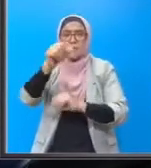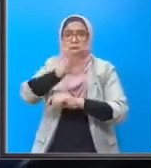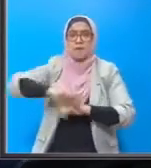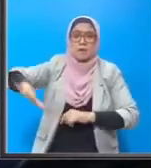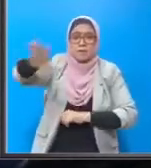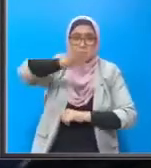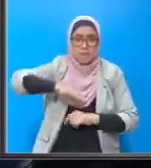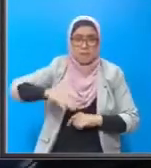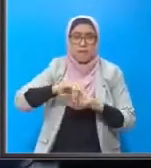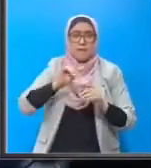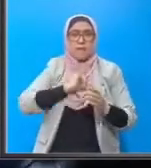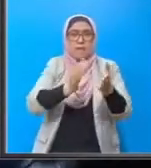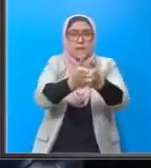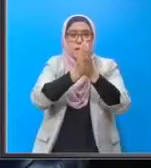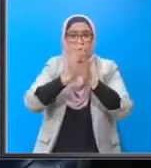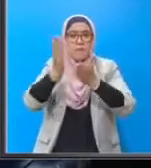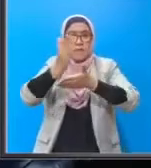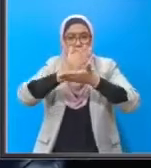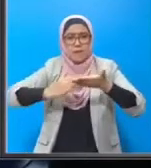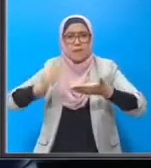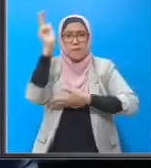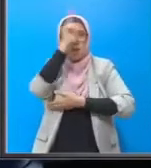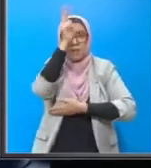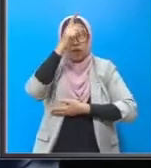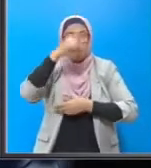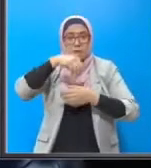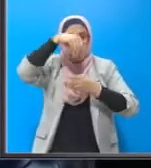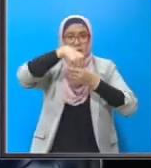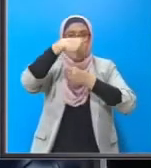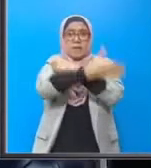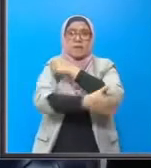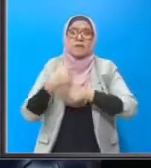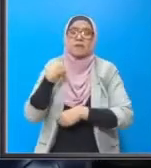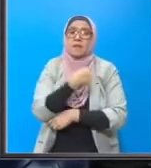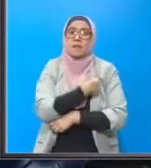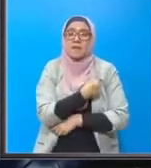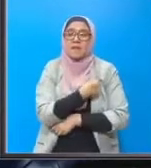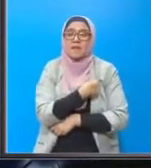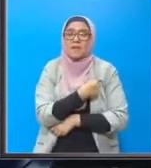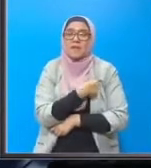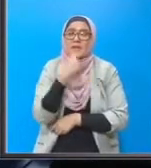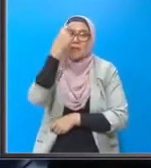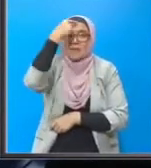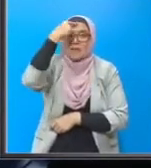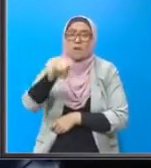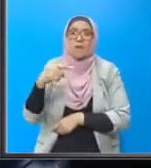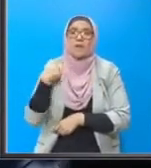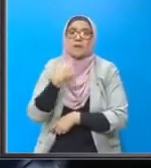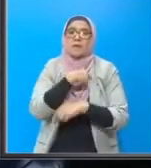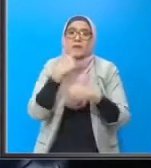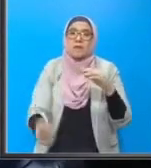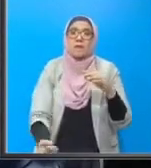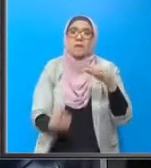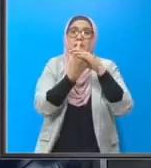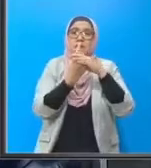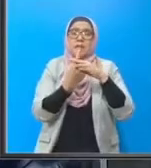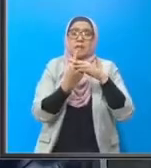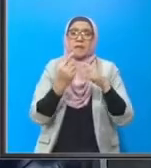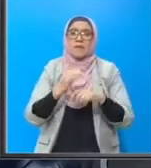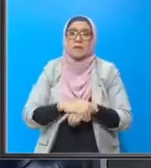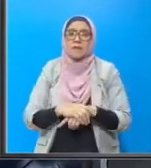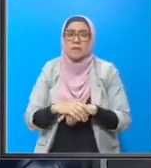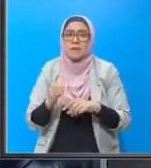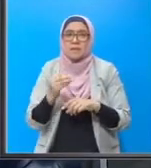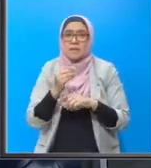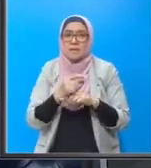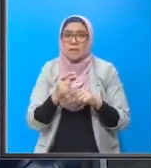Saya minta kepada PH rajaan di dalam negara kita semua untuk kita bangkit menjadi lebih